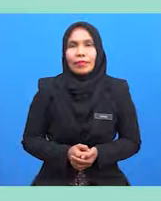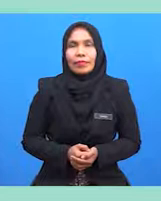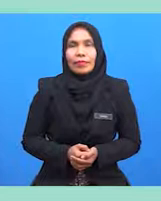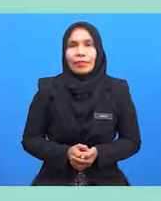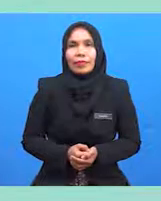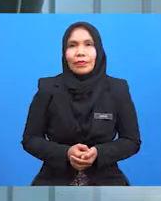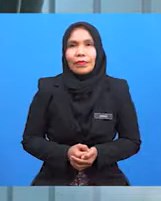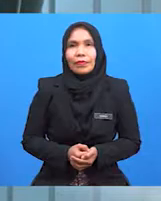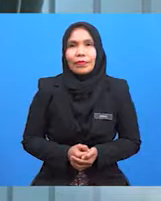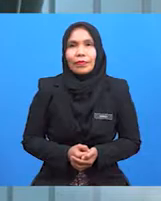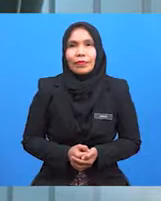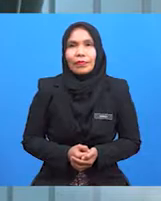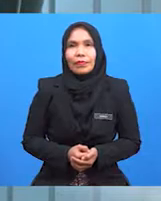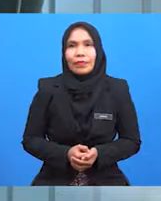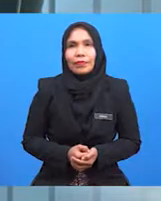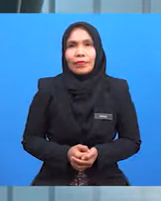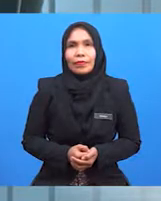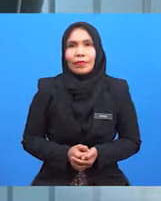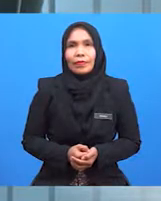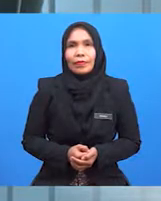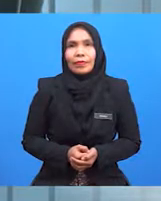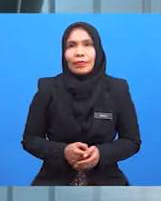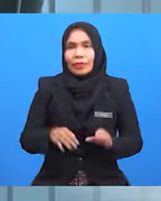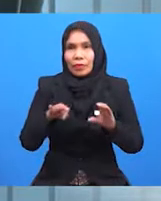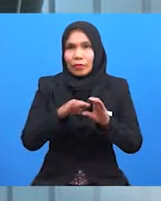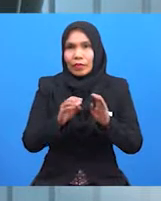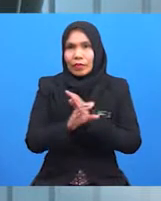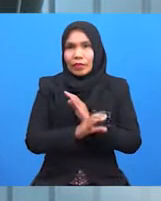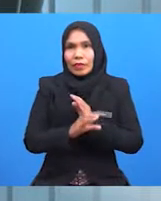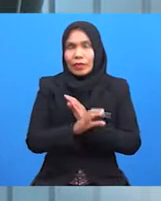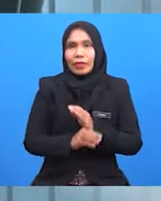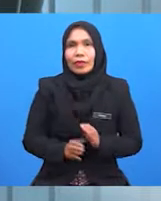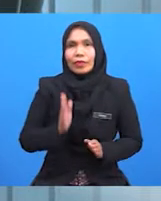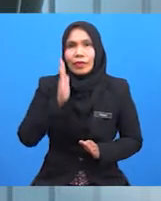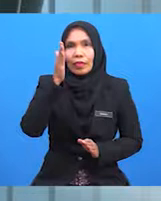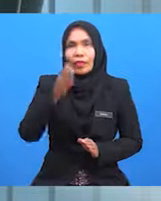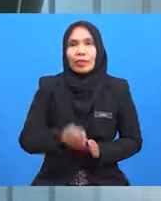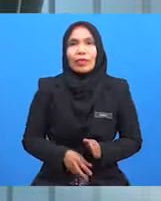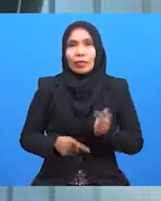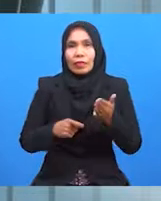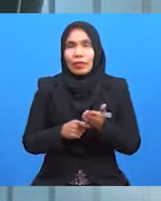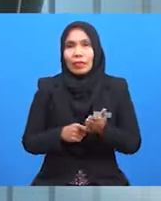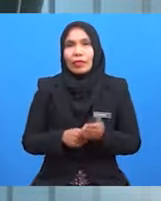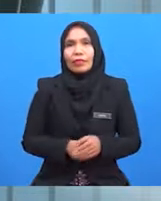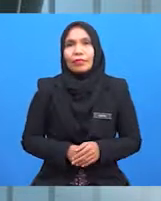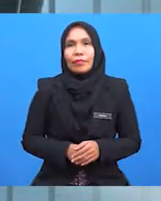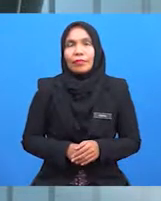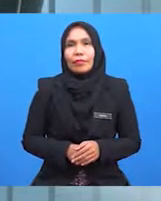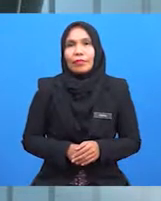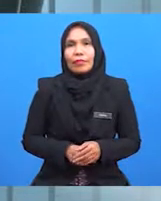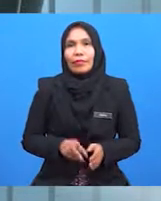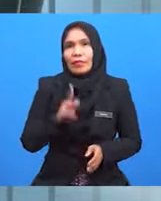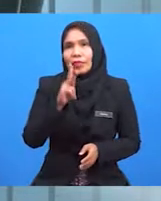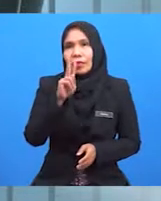masa. Dalam pada itu, Bank Negara juga akan menambah kuantiti wang dalam